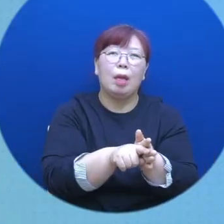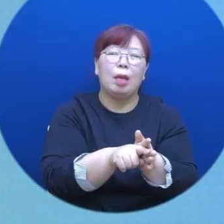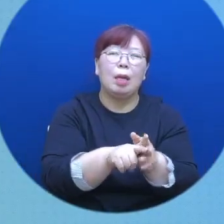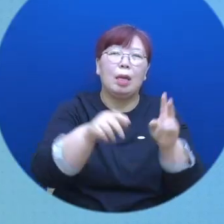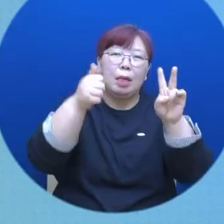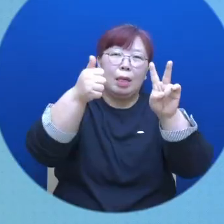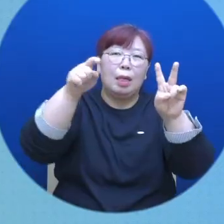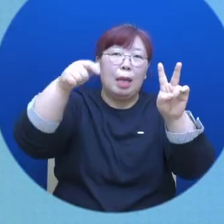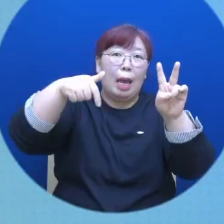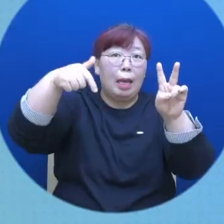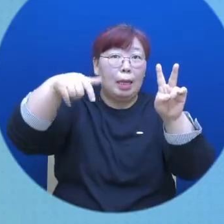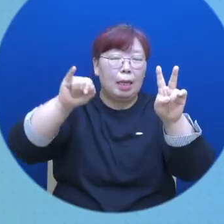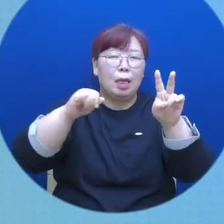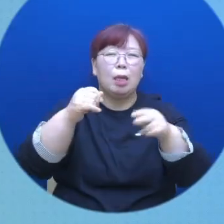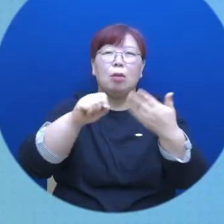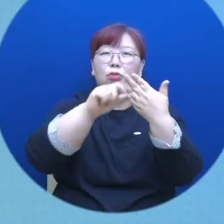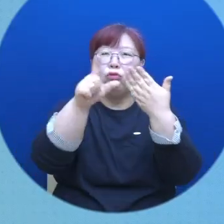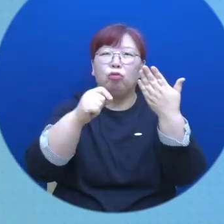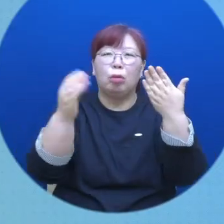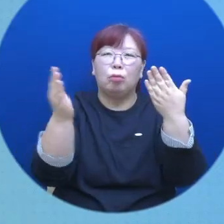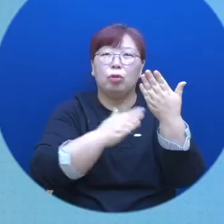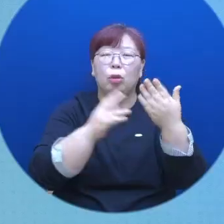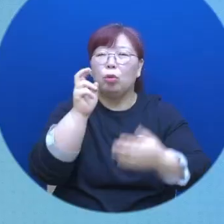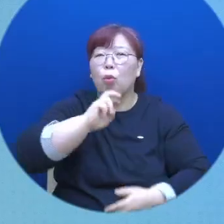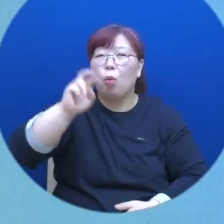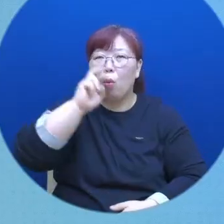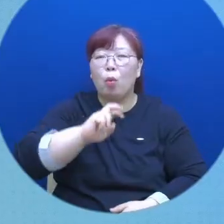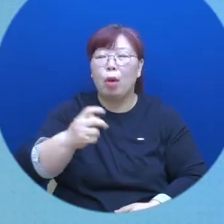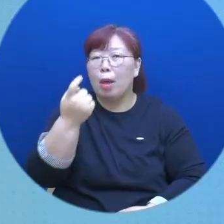때 9월부터 레슨을 시작했어요.